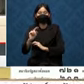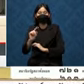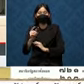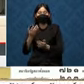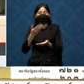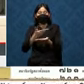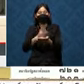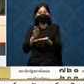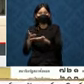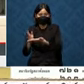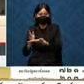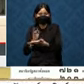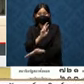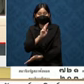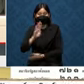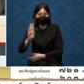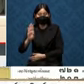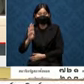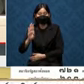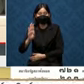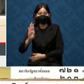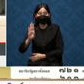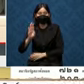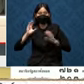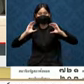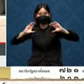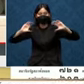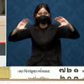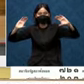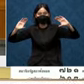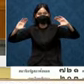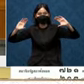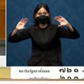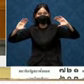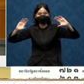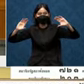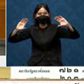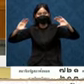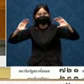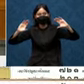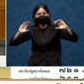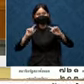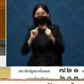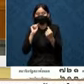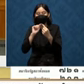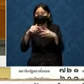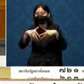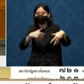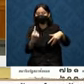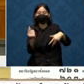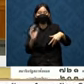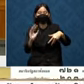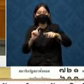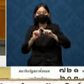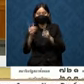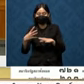ายระบบราชการแข็งตัวตึงตัวเอาไปไว้ที่ท้องถิ่นอีกแต่มันจะต้องกระจาย